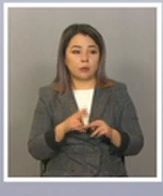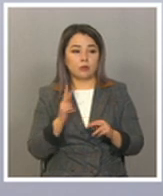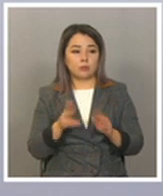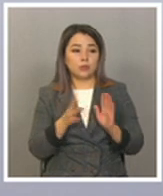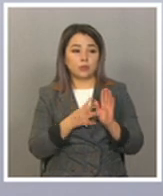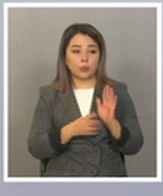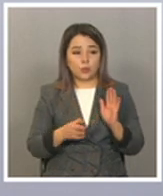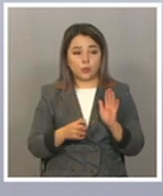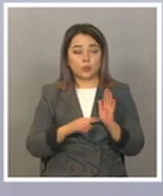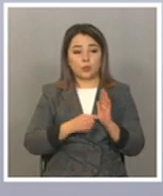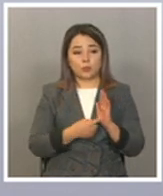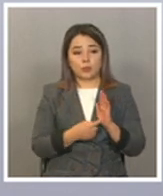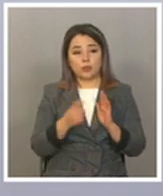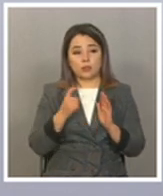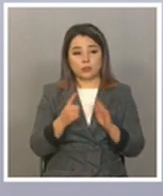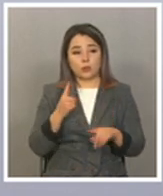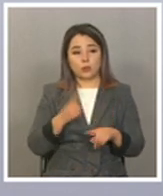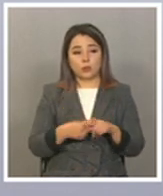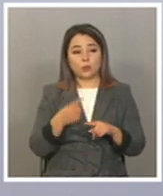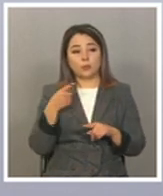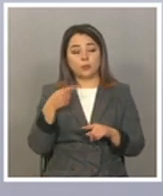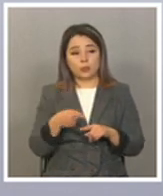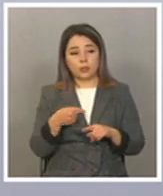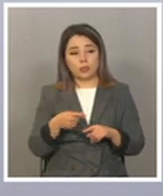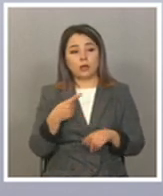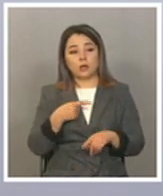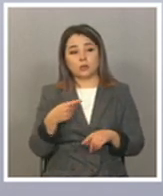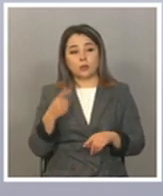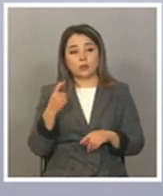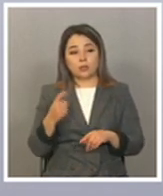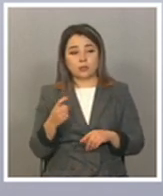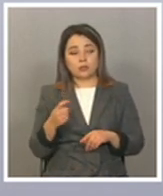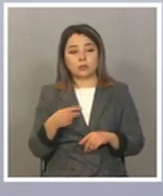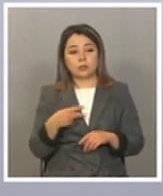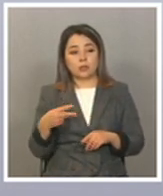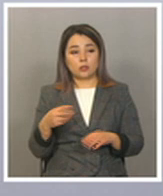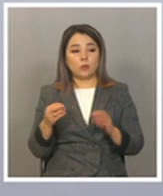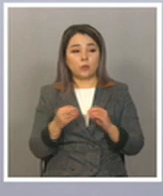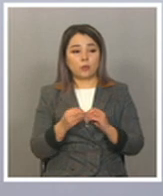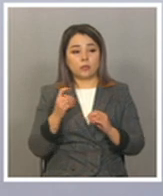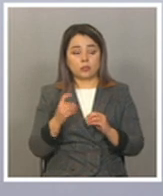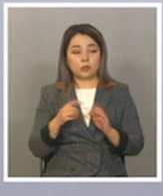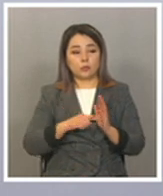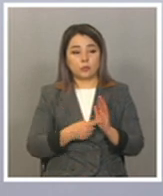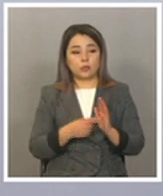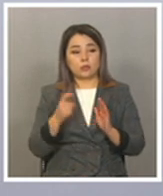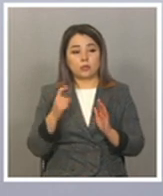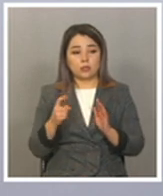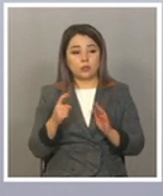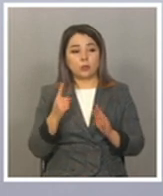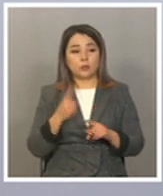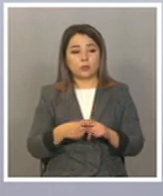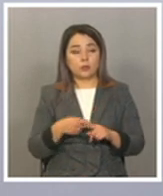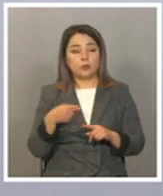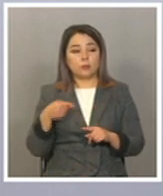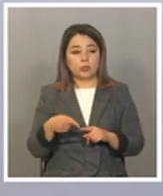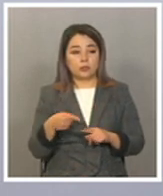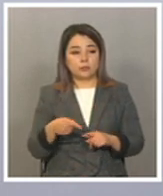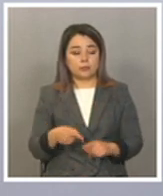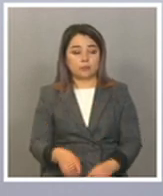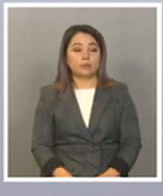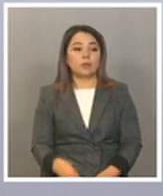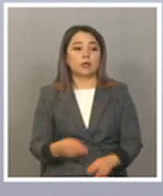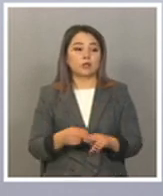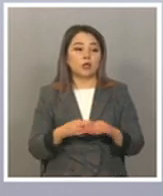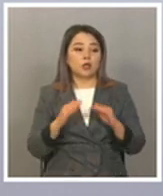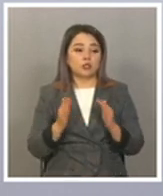3900 көбейтілген x қосылған 1000 азайтылған x тең 10x көбейтілген x қосылған 1000.